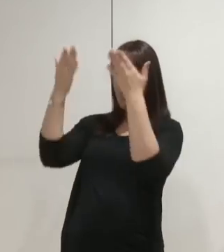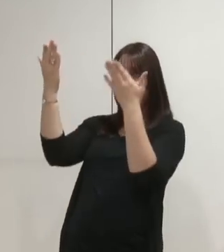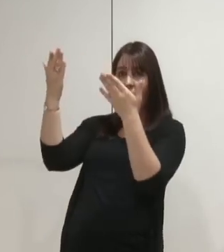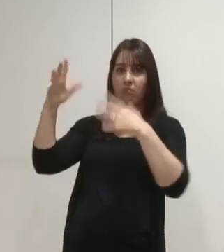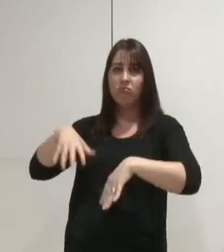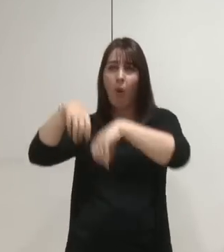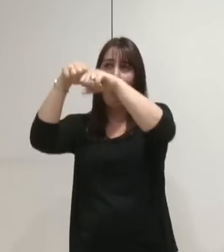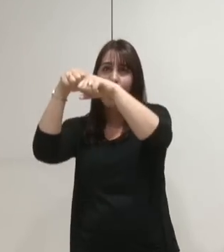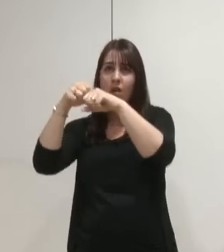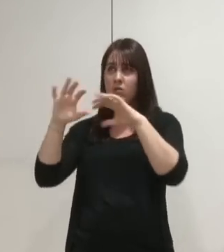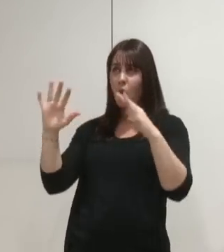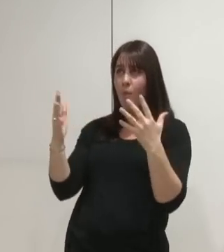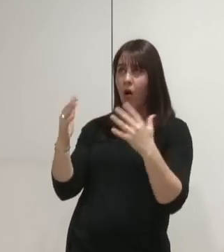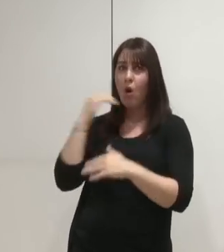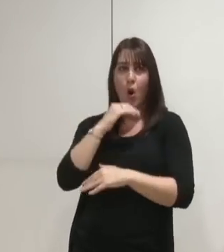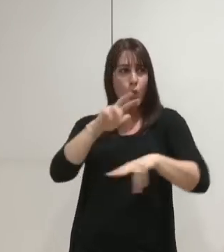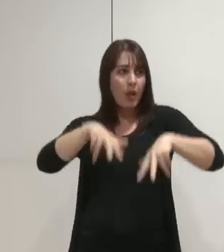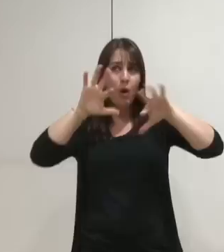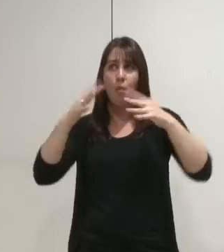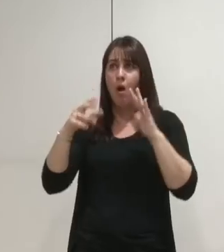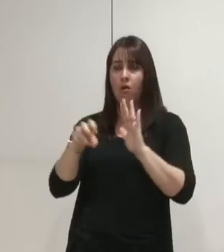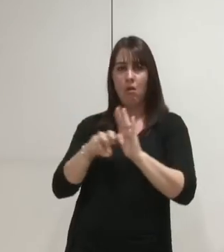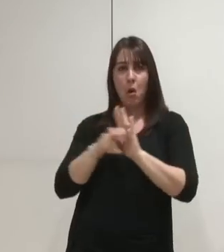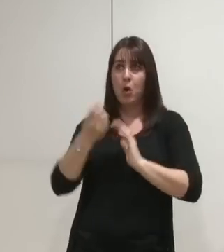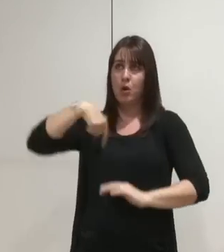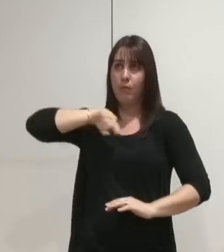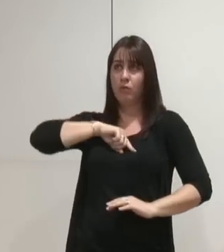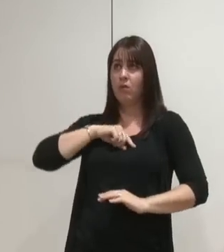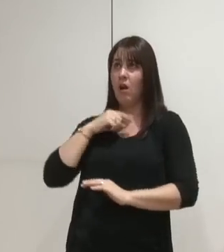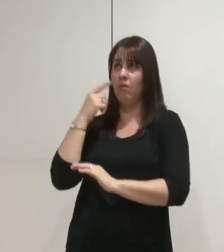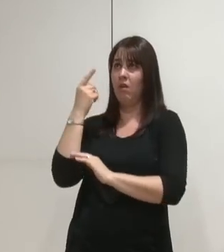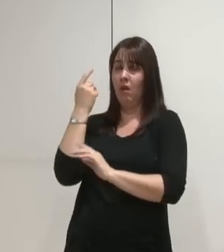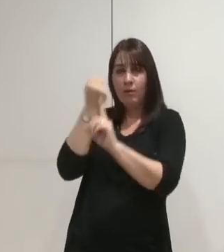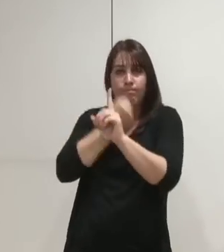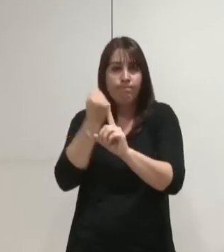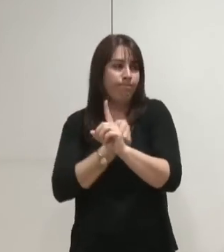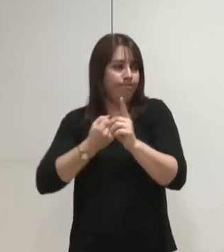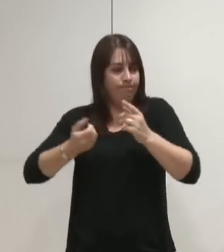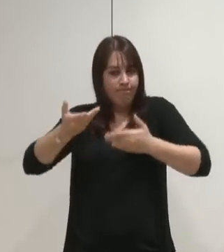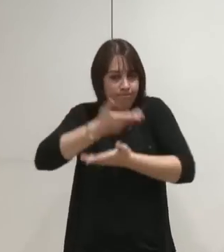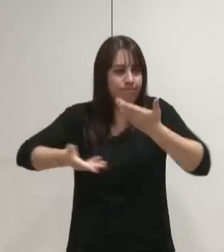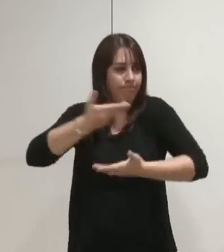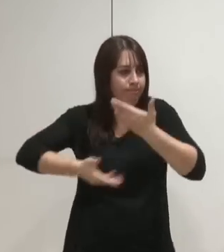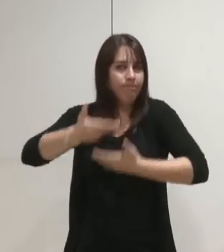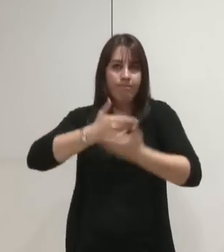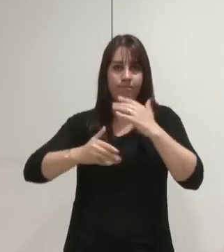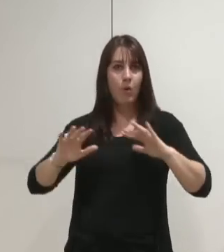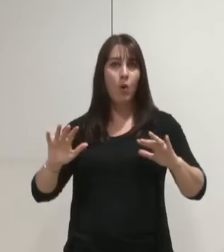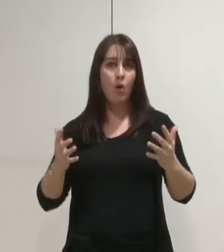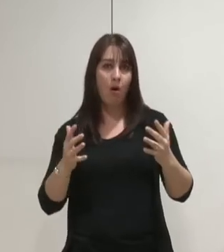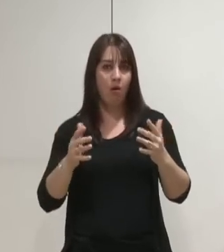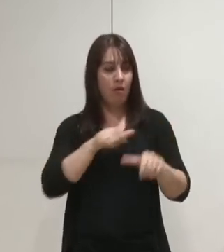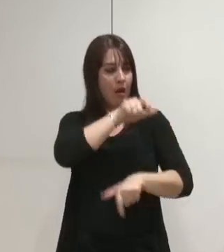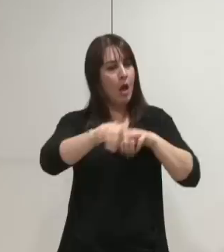compétence en matière d'hébergement d'urgence la ville de Grenoble a fait le choix de se mobiliser autant que de possible pour assurer aux